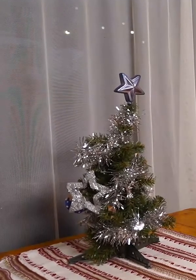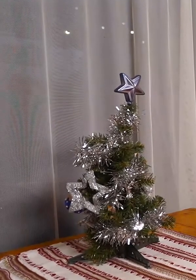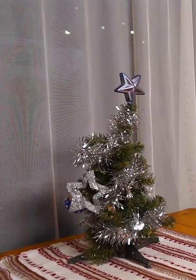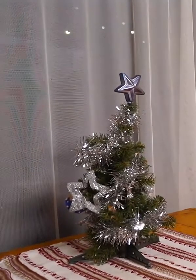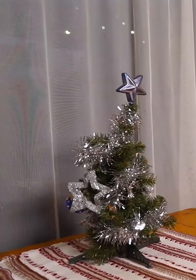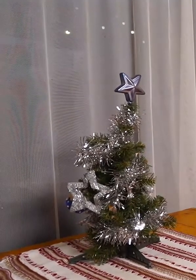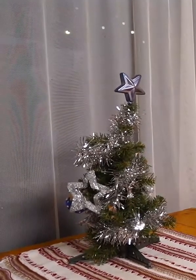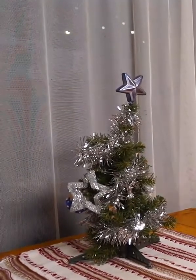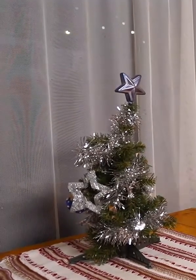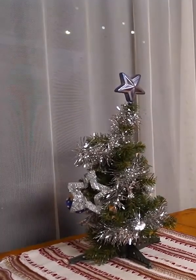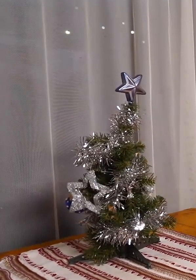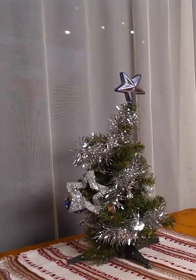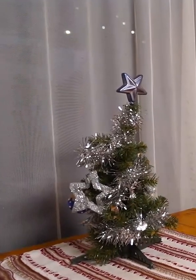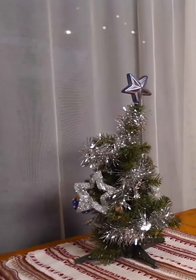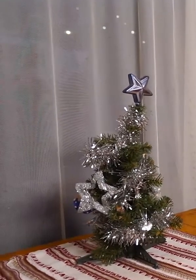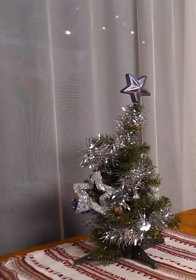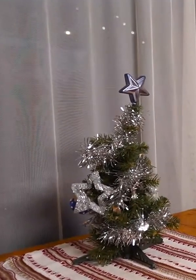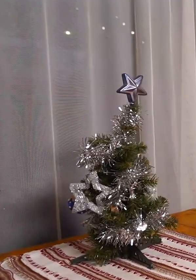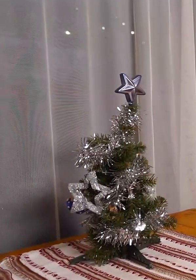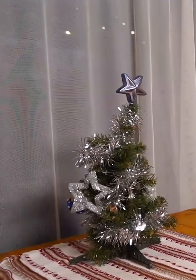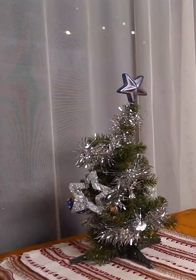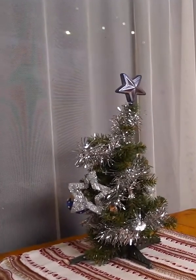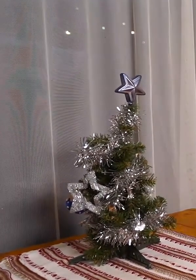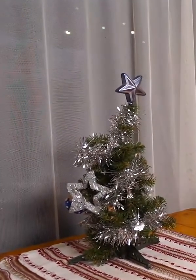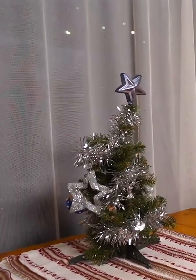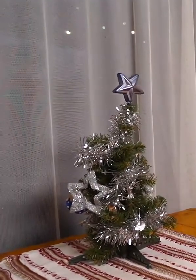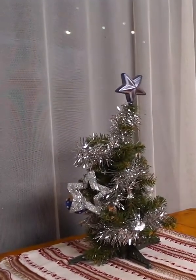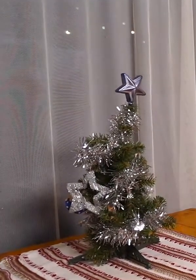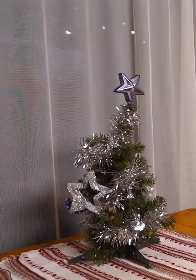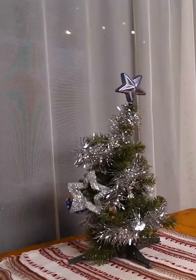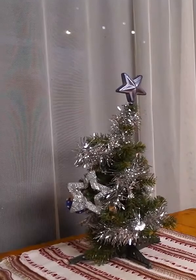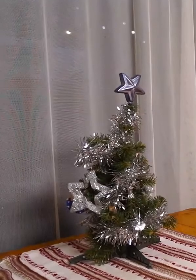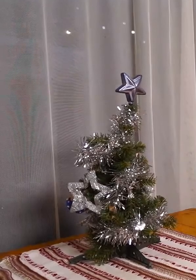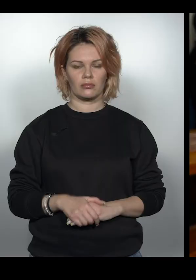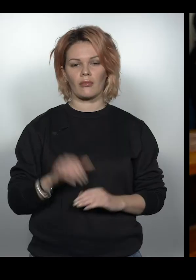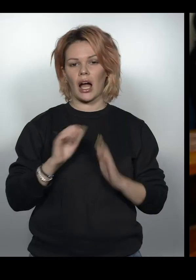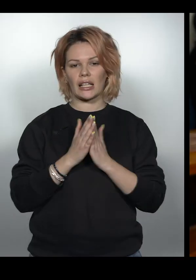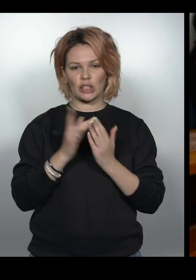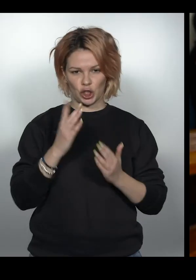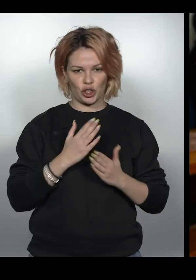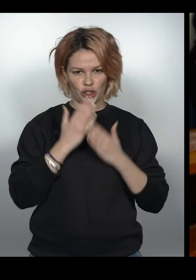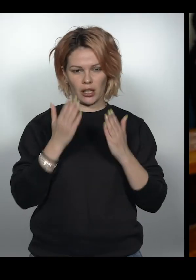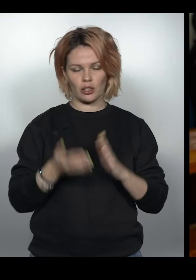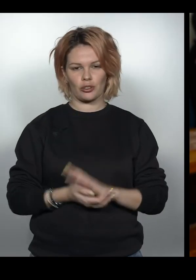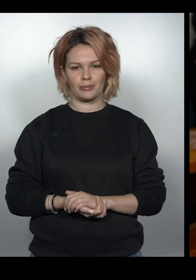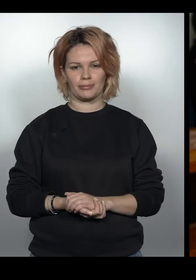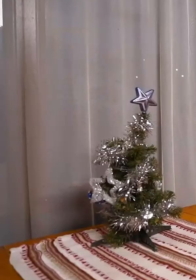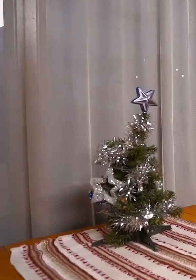Я дуже люблю дивитись КВК по телевізору. Там веселі жарти. А книжки